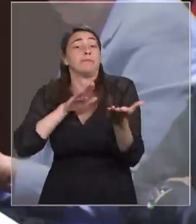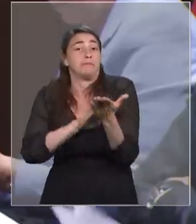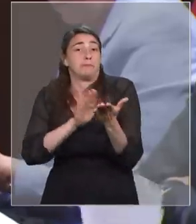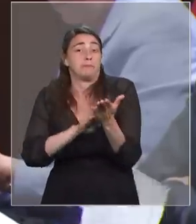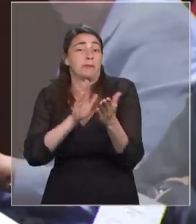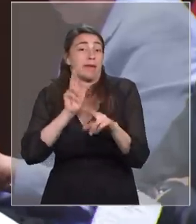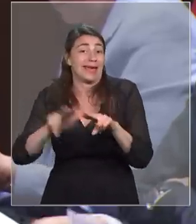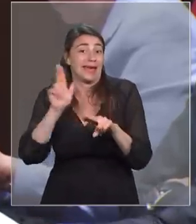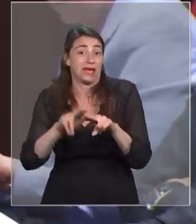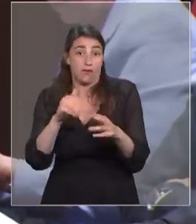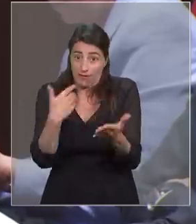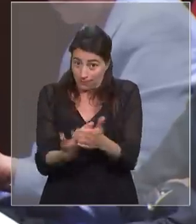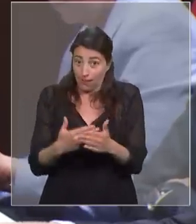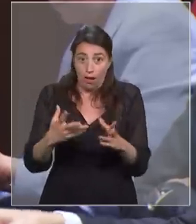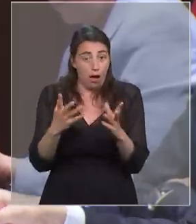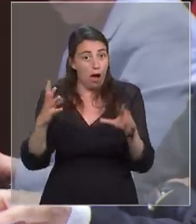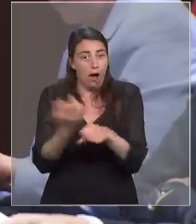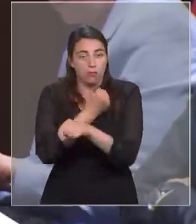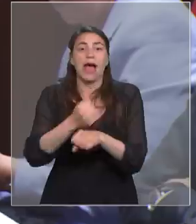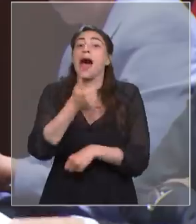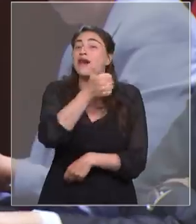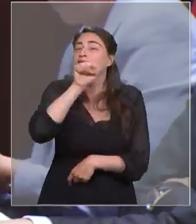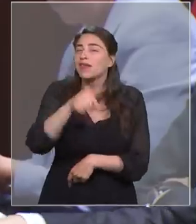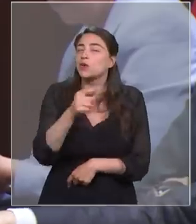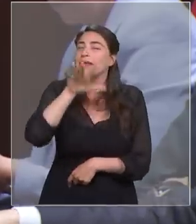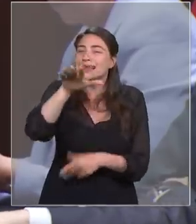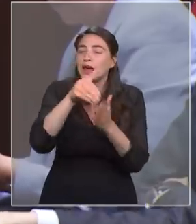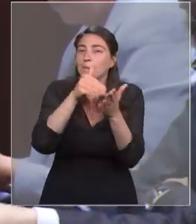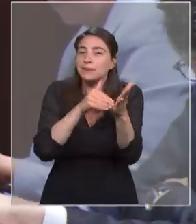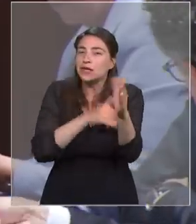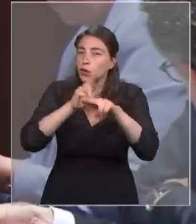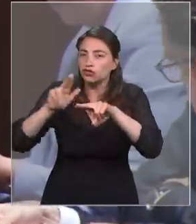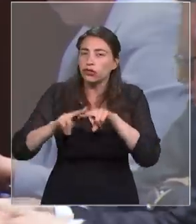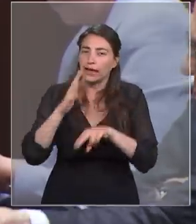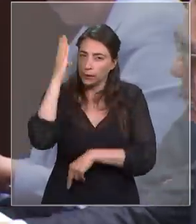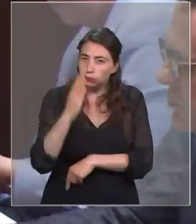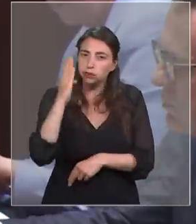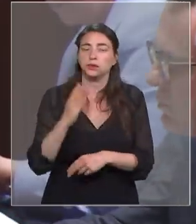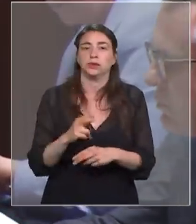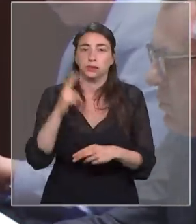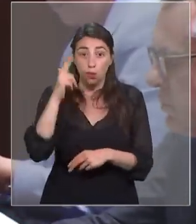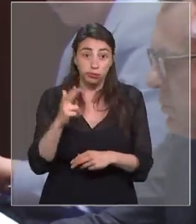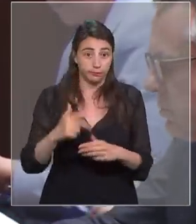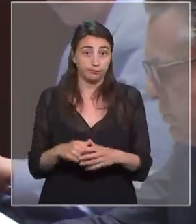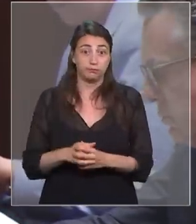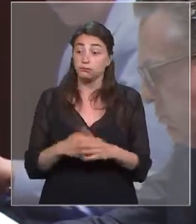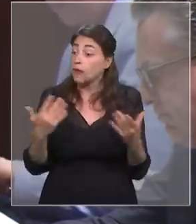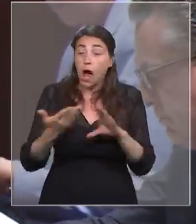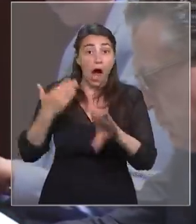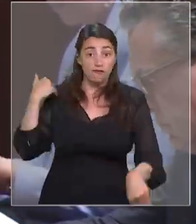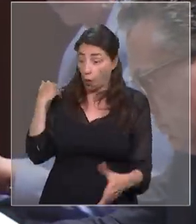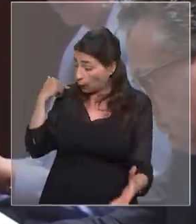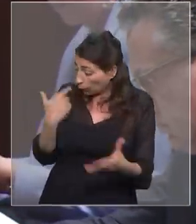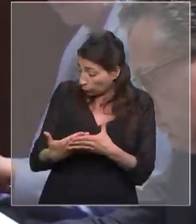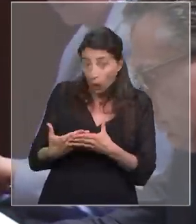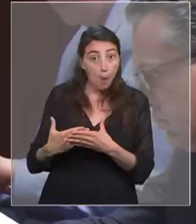1,5 million de chantiers qui ont été réalisés depuis 2020. Jamais, à aucun moment dans l'histoire de ce pays, autant de chantiers de rénovation ont